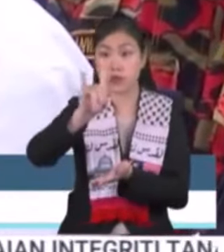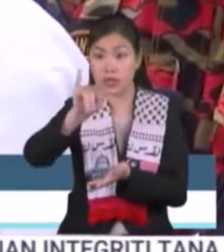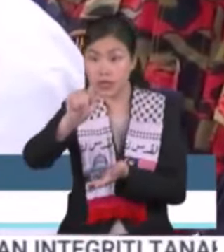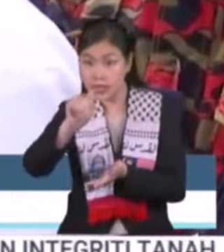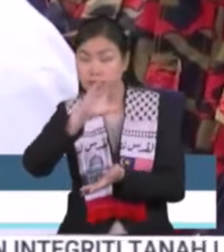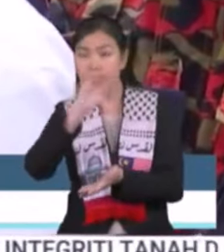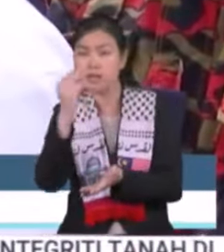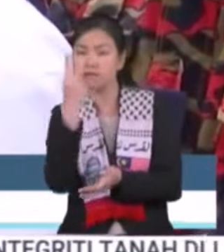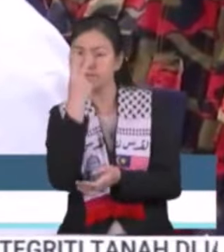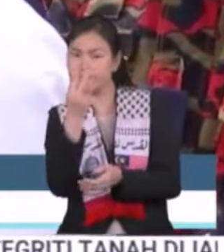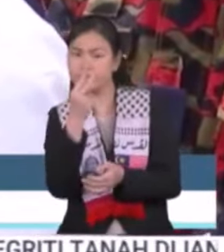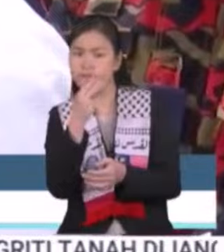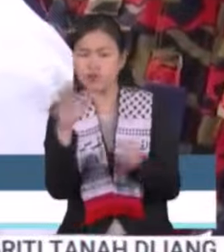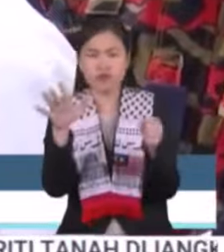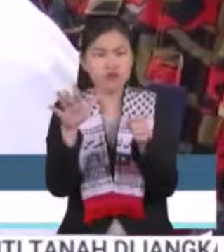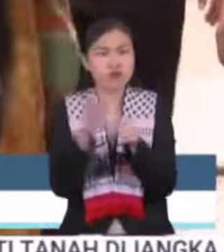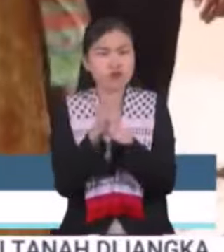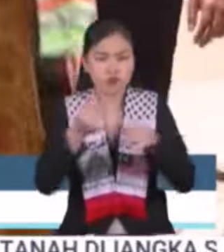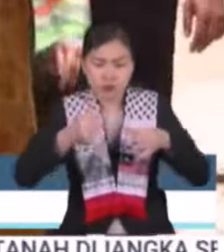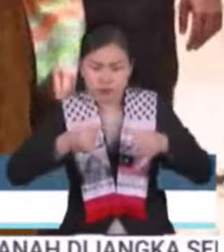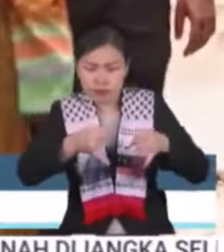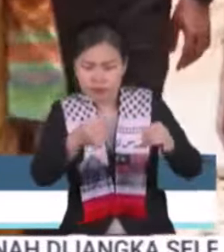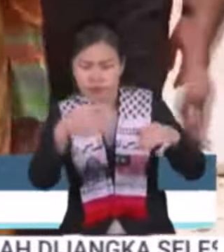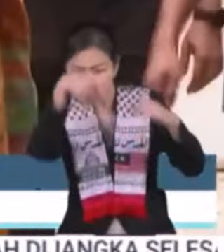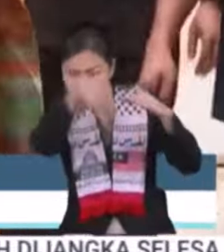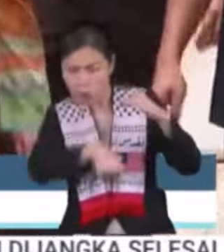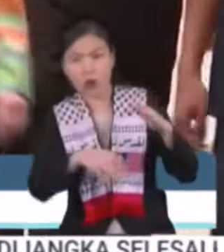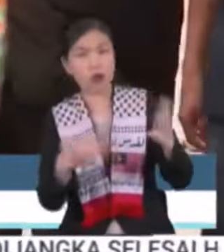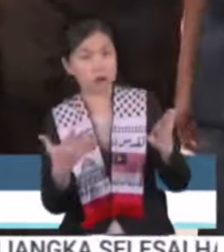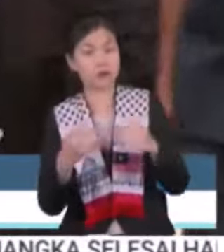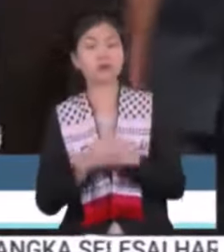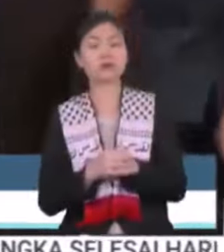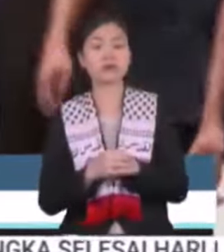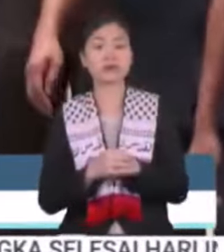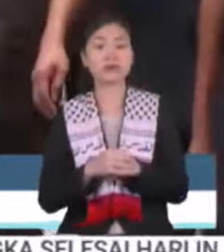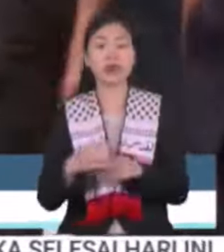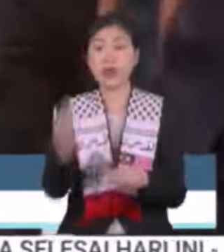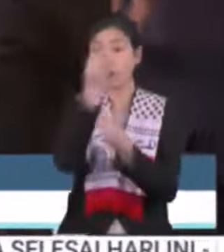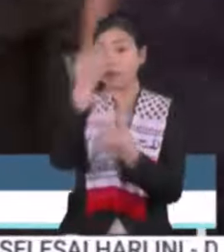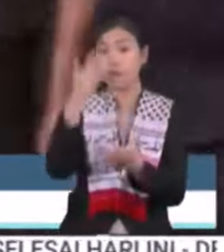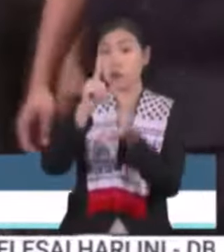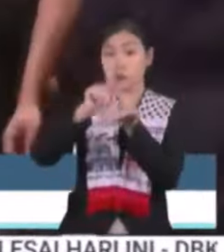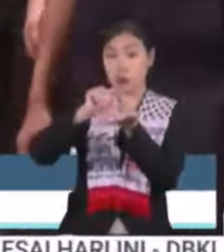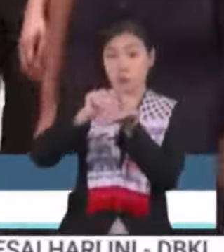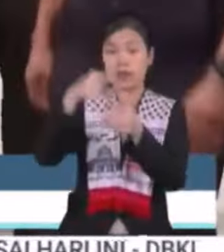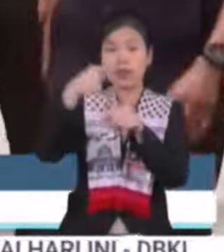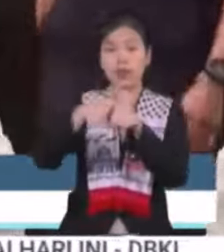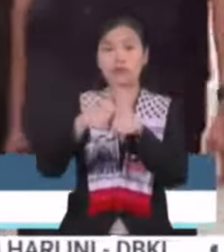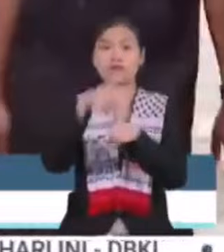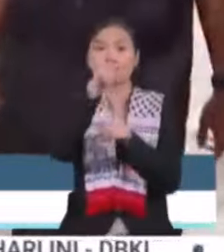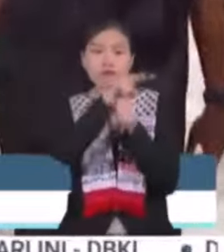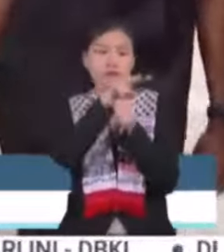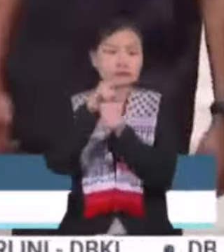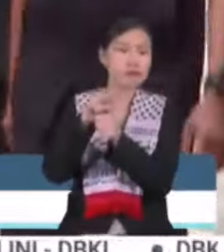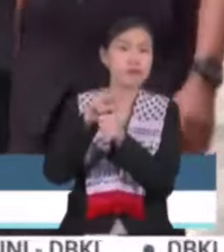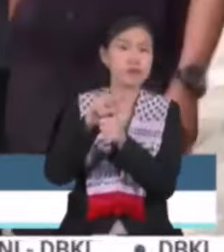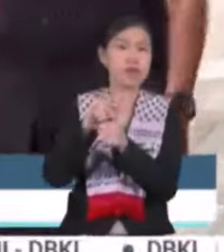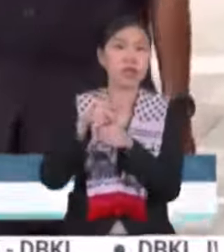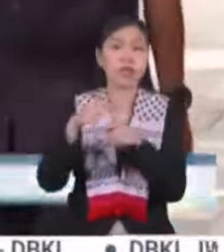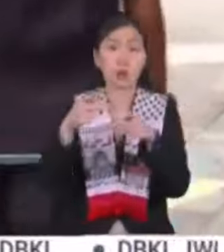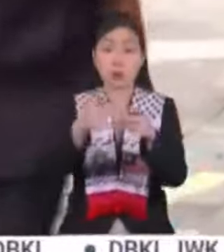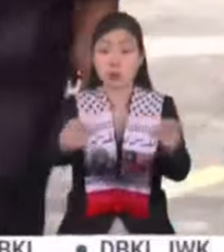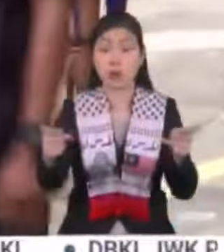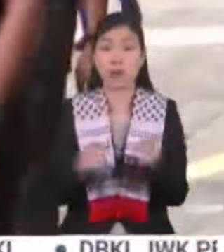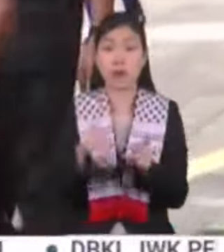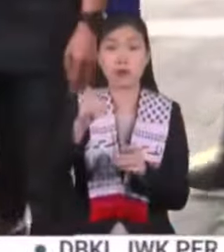keseluruhan sistem saliran kita. Beliau bercakap kepada pemberita ketika meninjau kawasan operasi SAR di